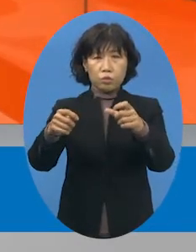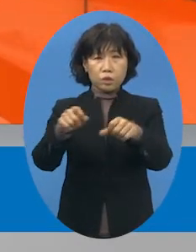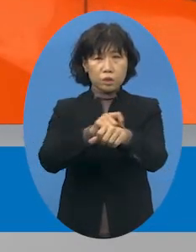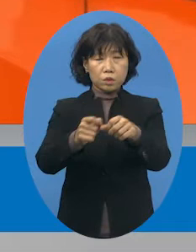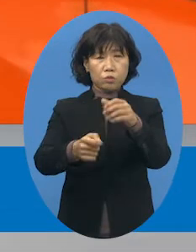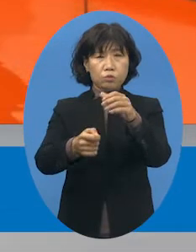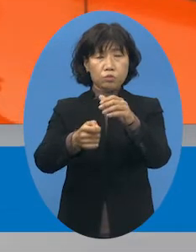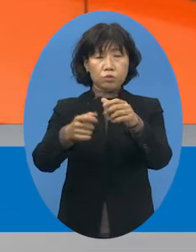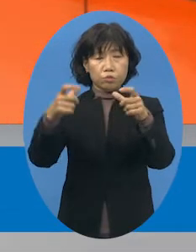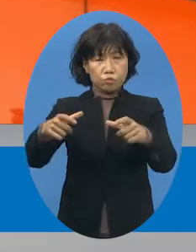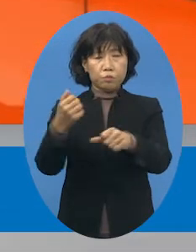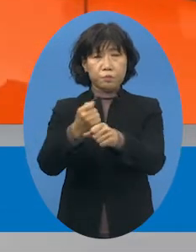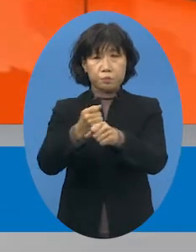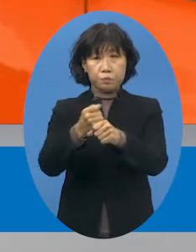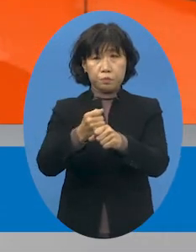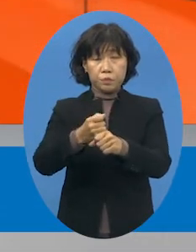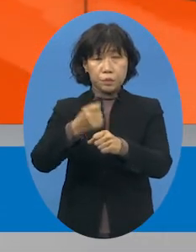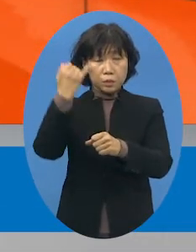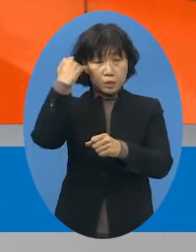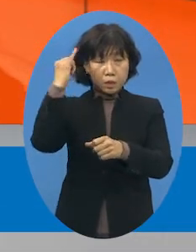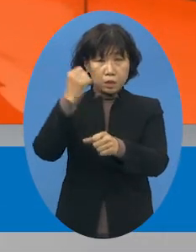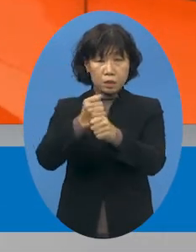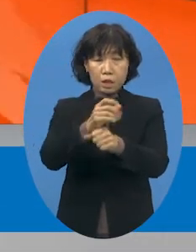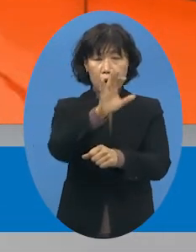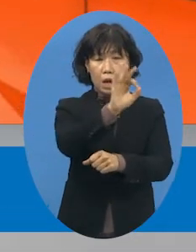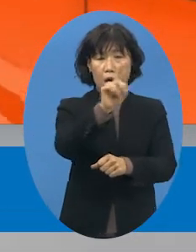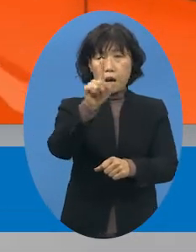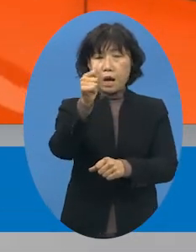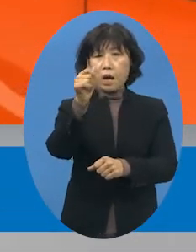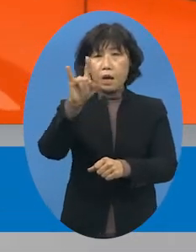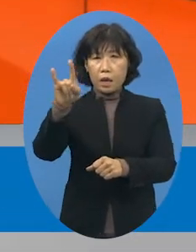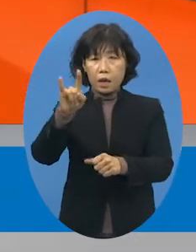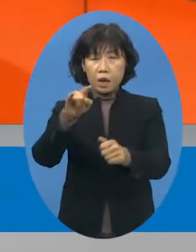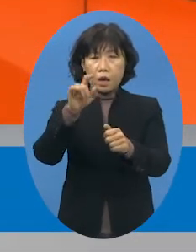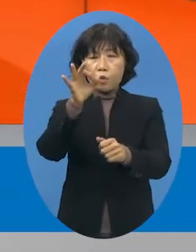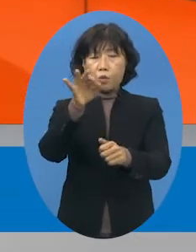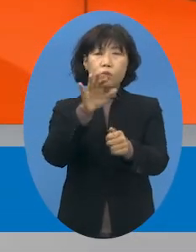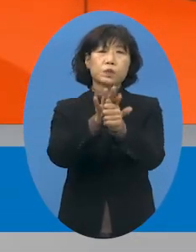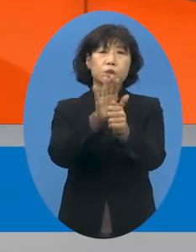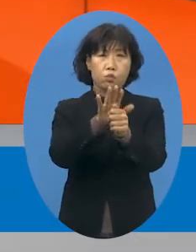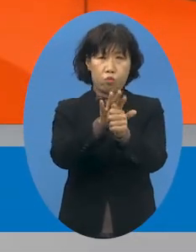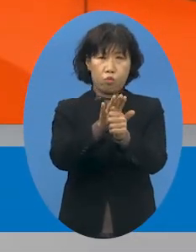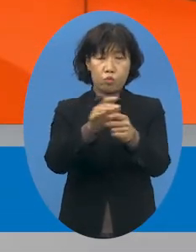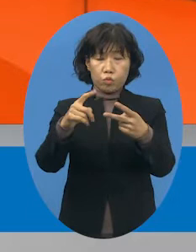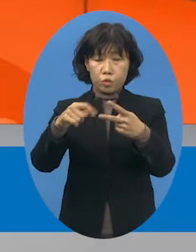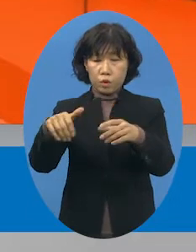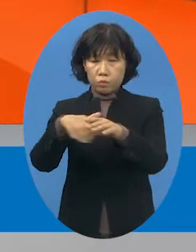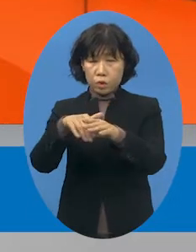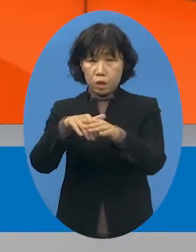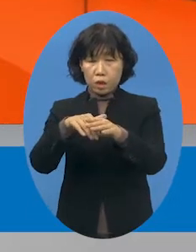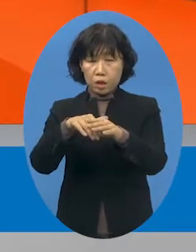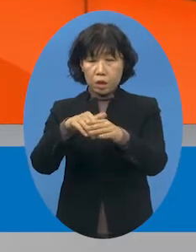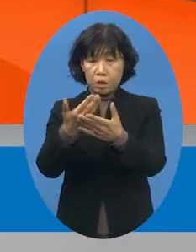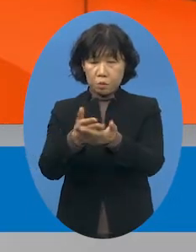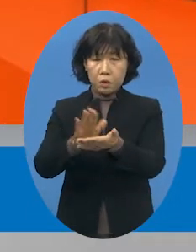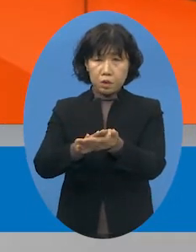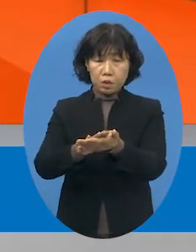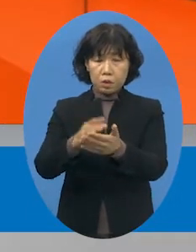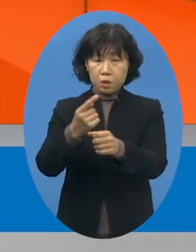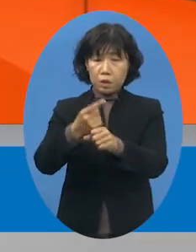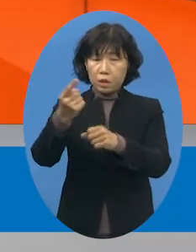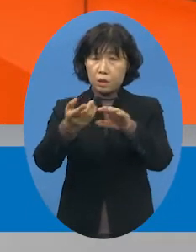동갑 초등학교에서 열린 서울 어린이 창작 영화제 아해 매년 보조금을 지원하고 동대문구 문화회관 을